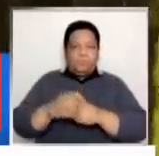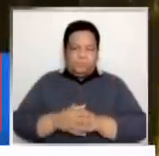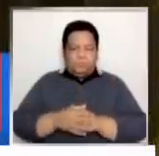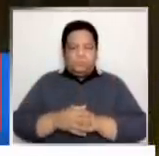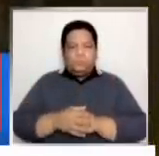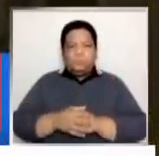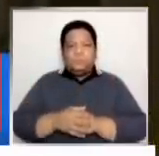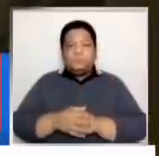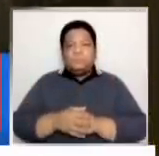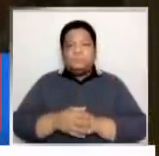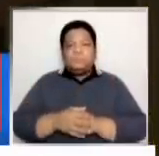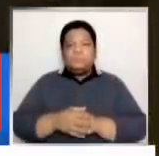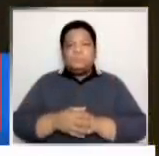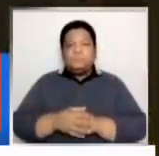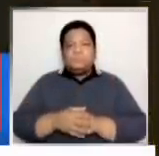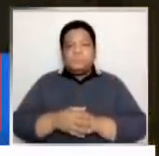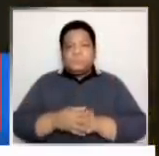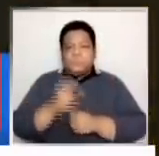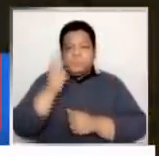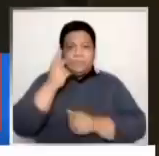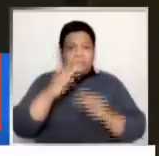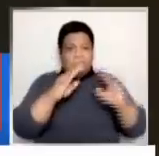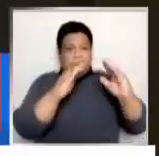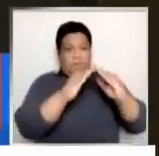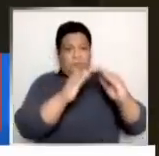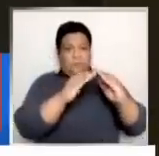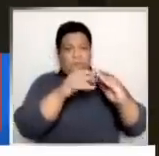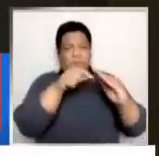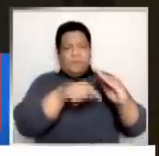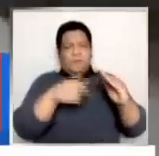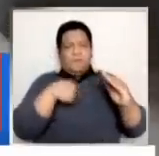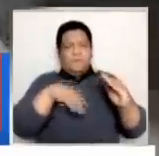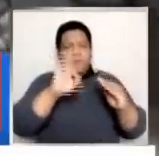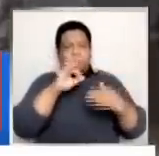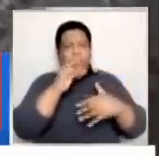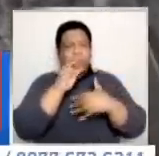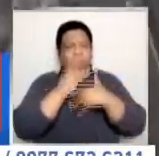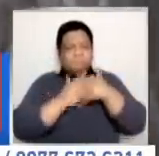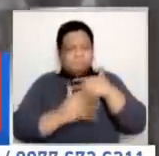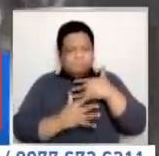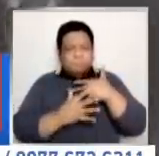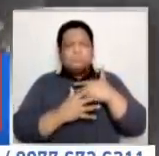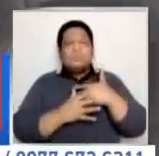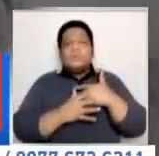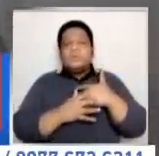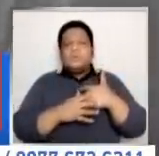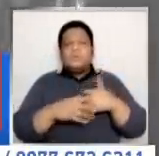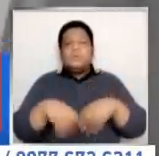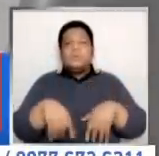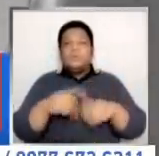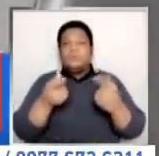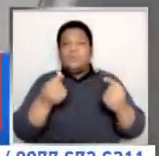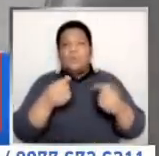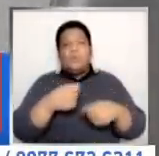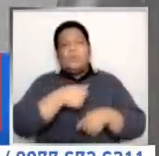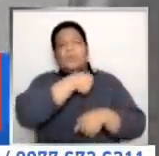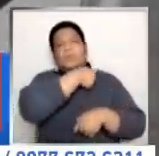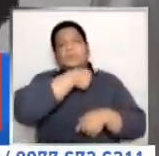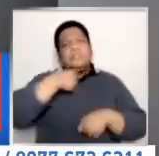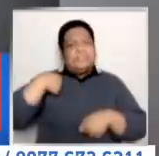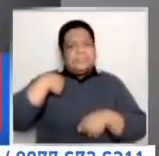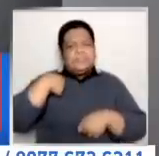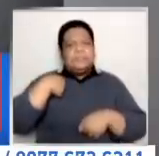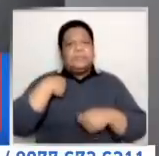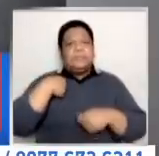Bakas pa ang dugo sa bahay ng ginang na si Reshan Dumagat sa Kamaligan, Camarines Sur. Ginilitan ng biktima at nakababa hanggang tuhod ang suot niyang